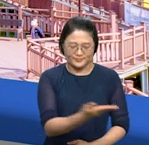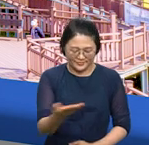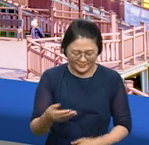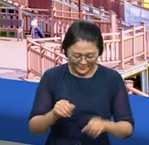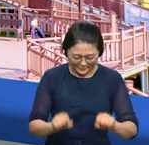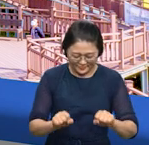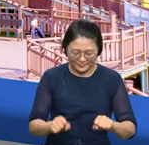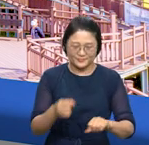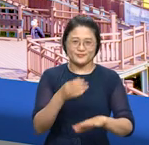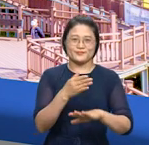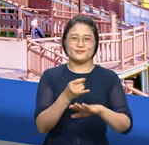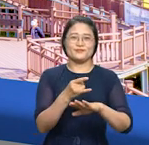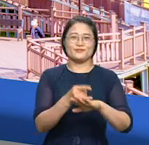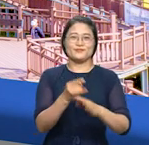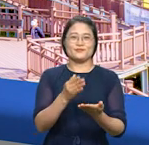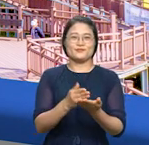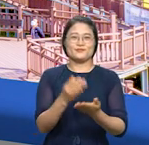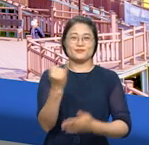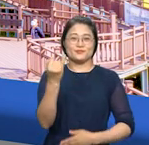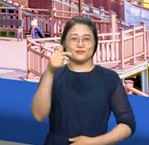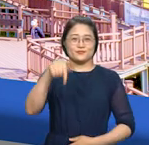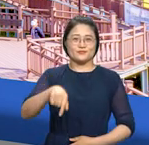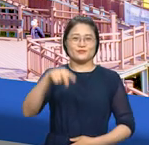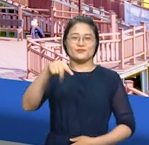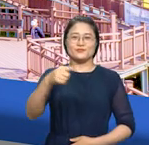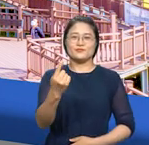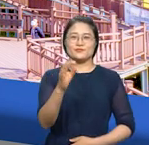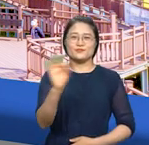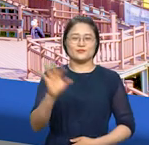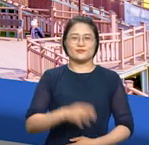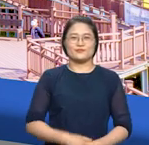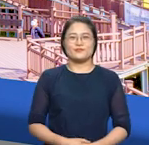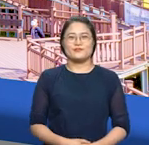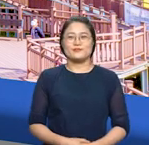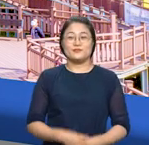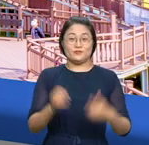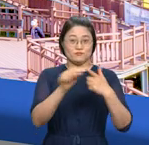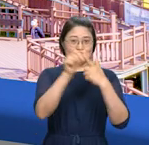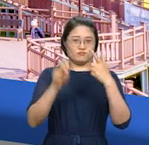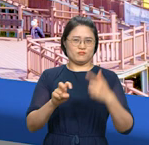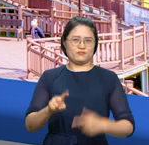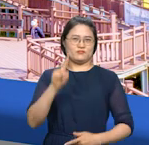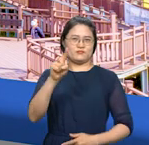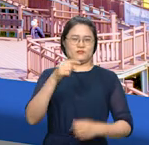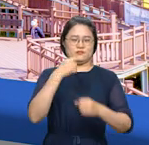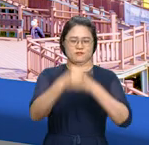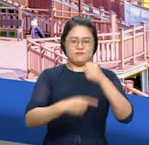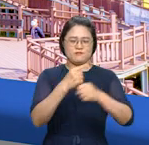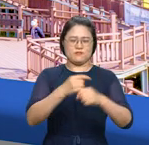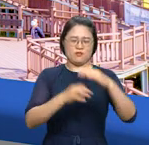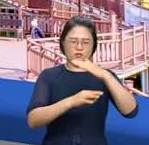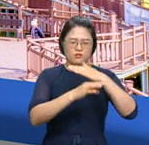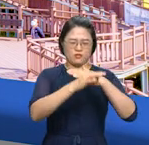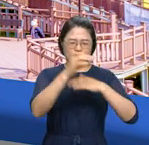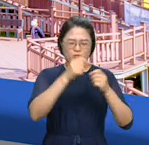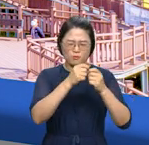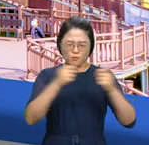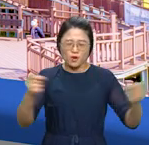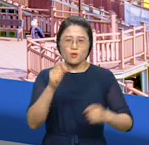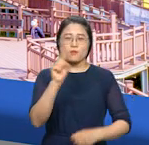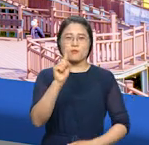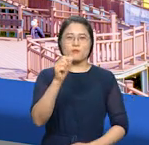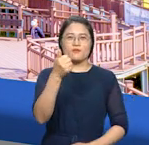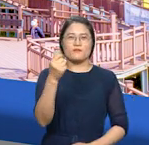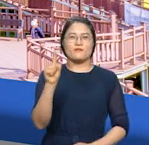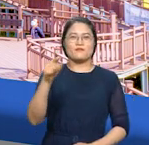시청자 여러분 안녕하십니까? 의왕시정 뉴스 구도아입니다. 6월 21일은 1년 중 낮이 가장 긴